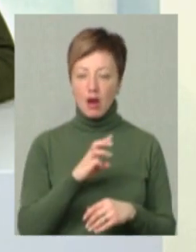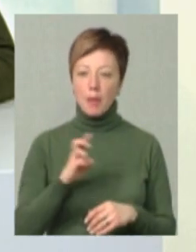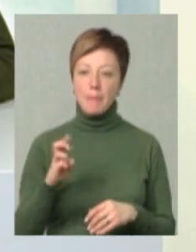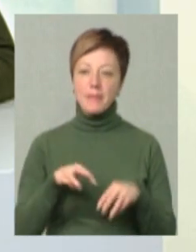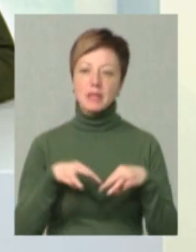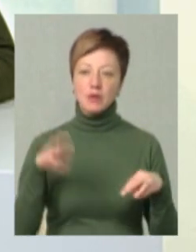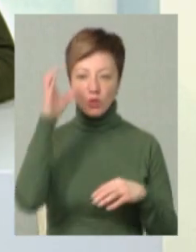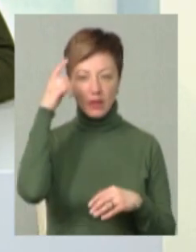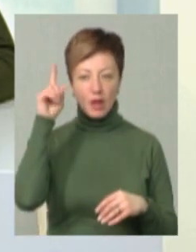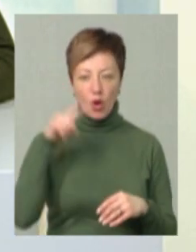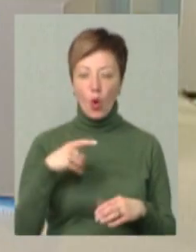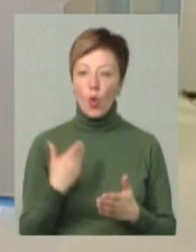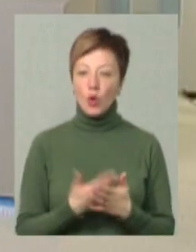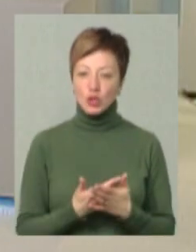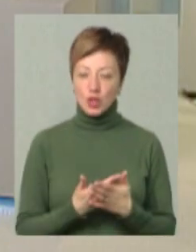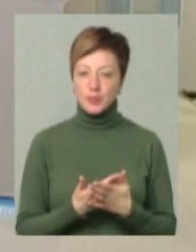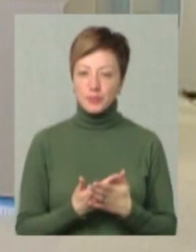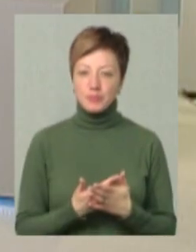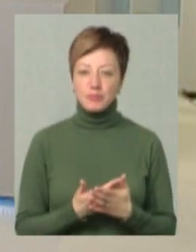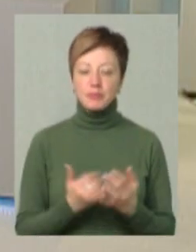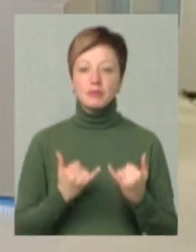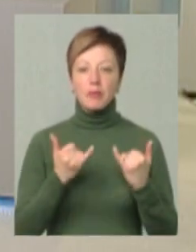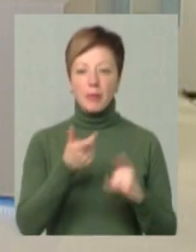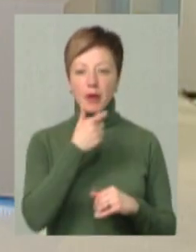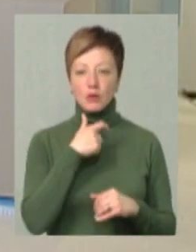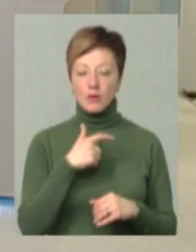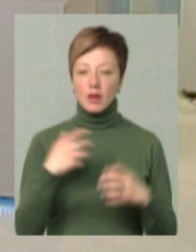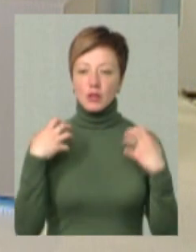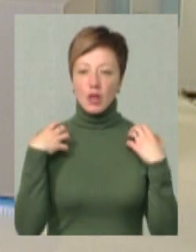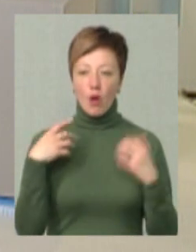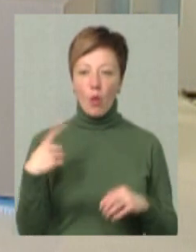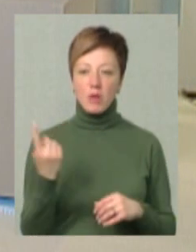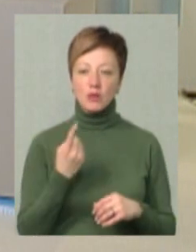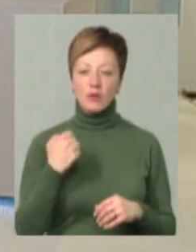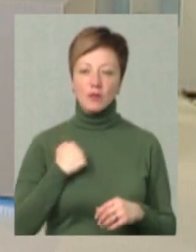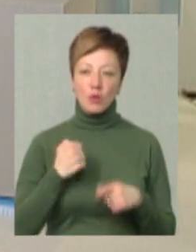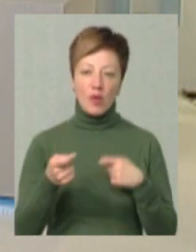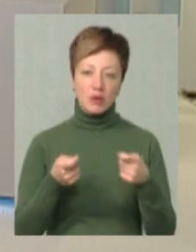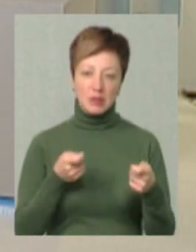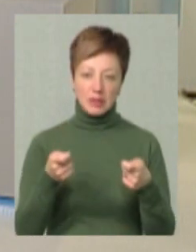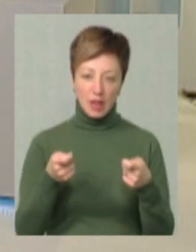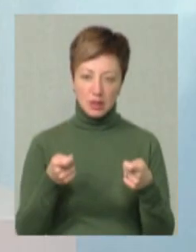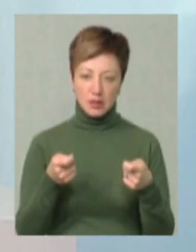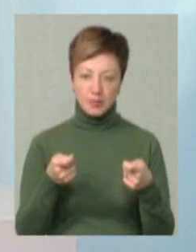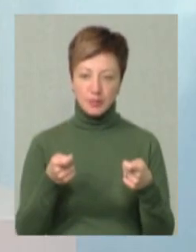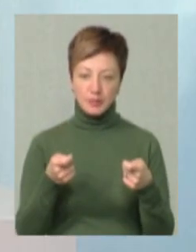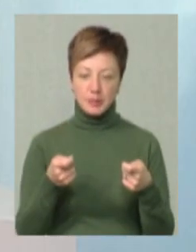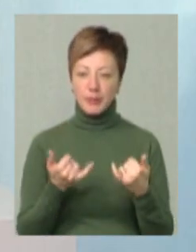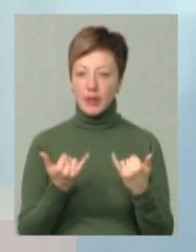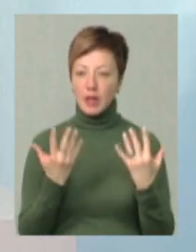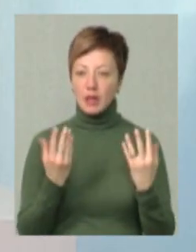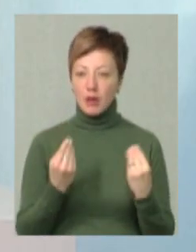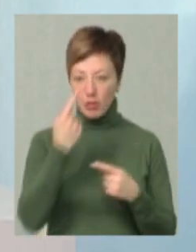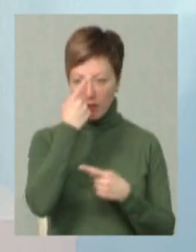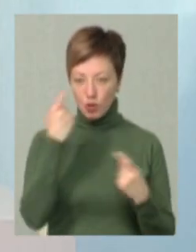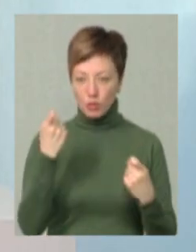Міністерства освіти і науки. Отже, панове, начальник Хмельницької обласної військової адміністрації Сергій Гамалій днями